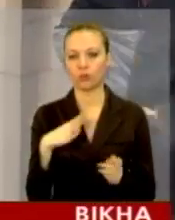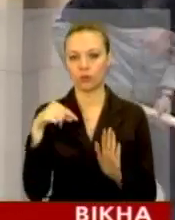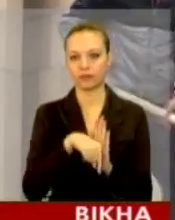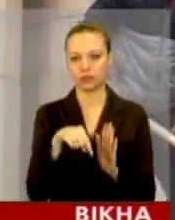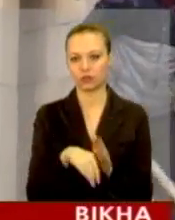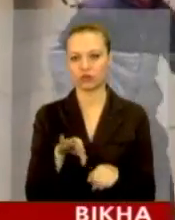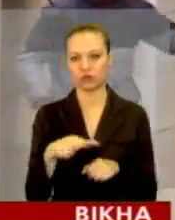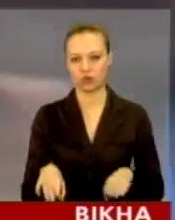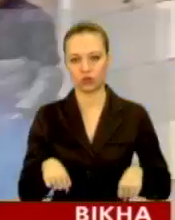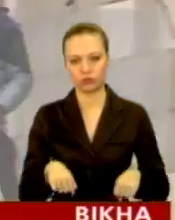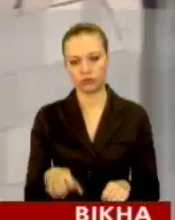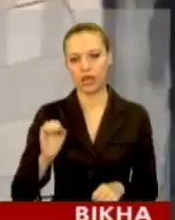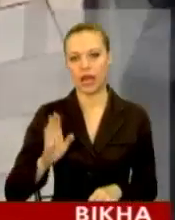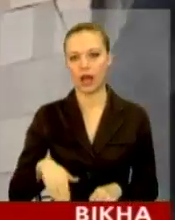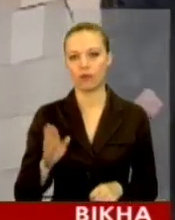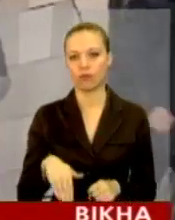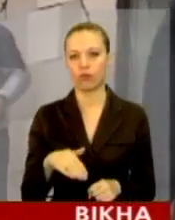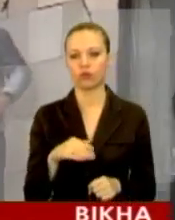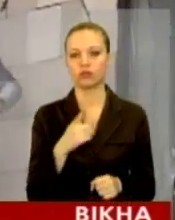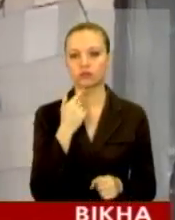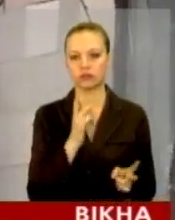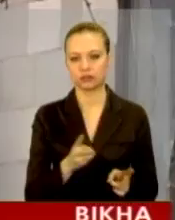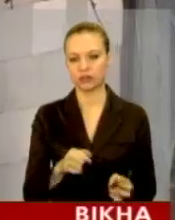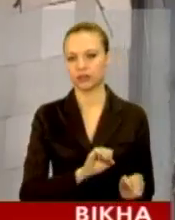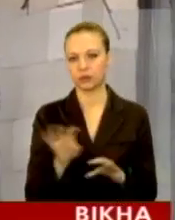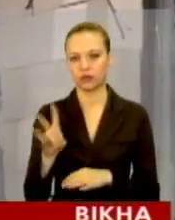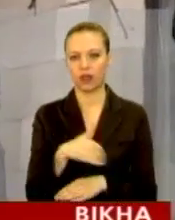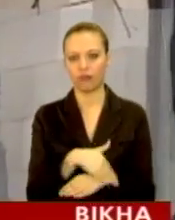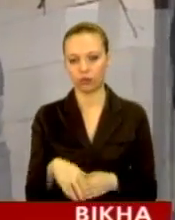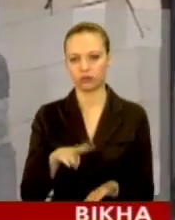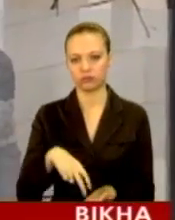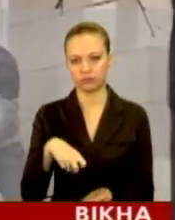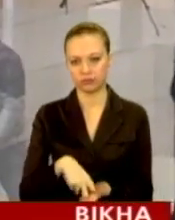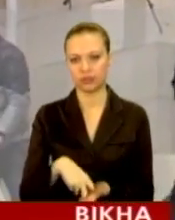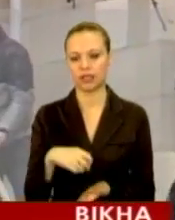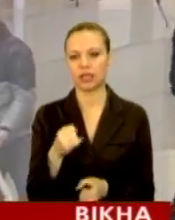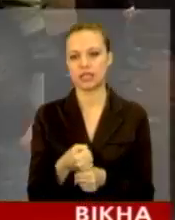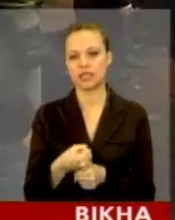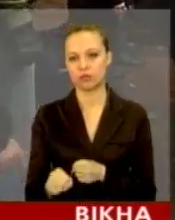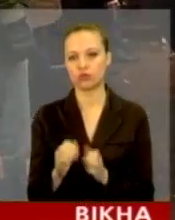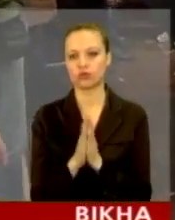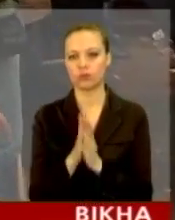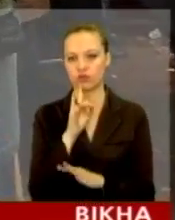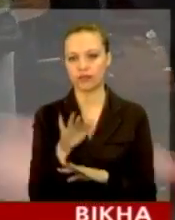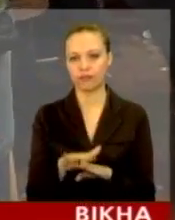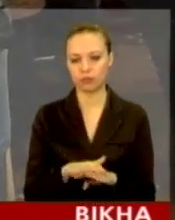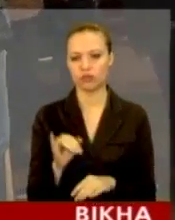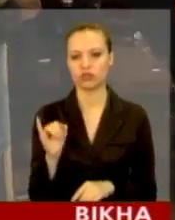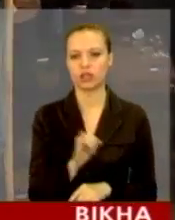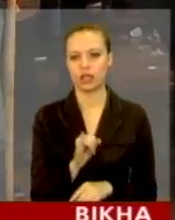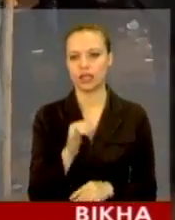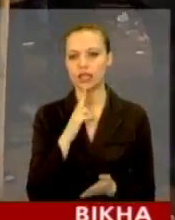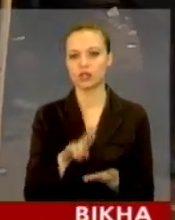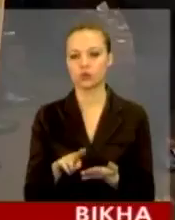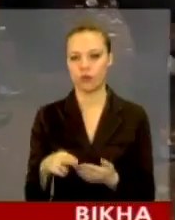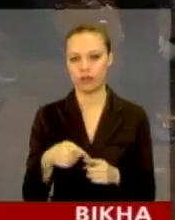всередині, жорстоко били, а потім скривавлених виводили на вулицю, ставили на коліна, змушуючи просити вибачення і